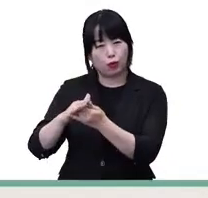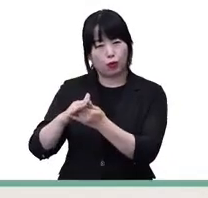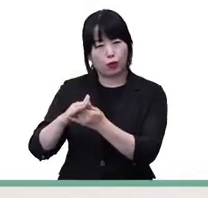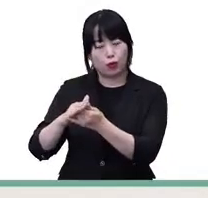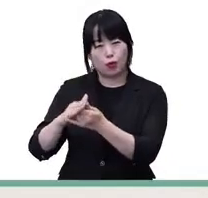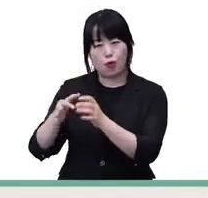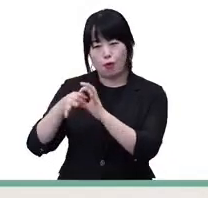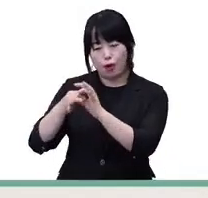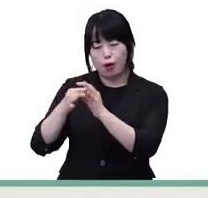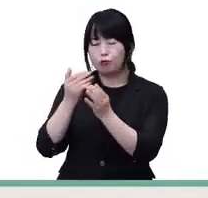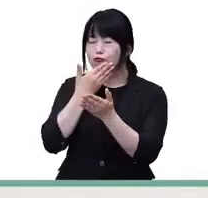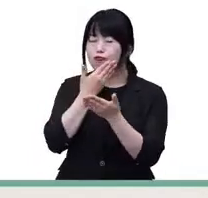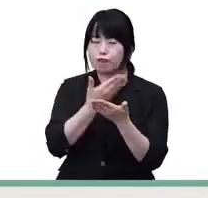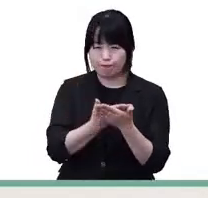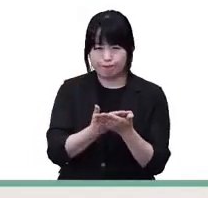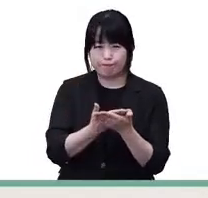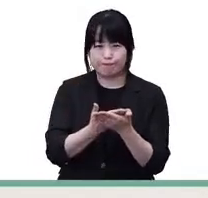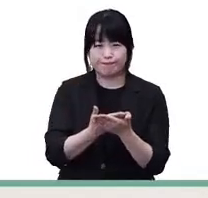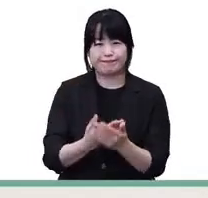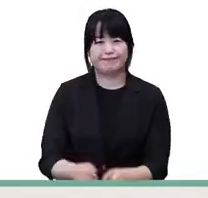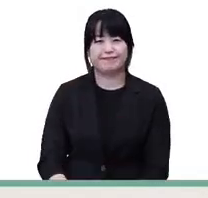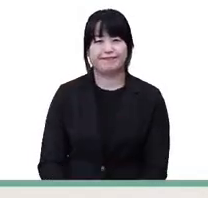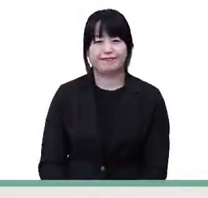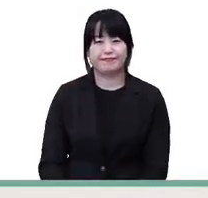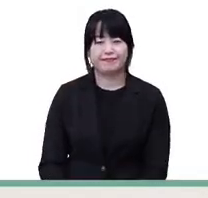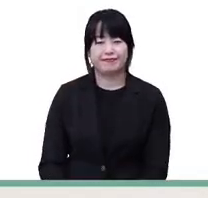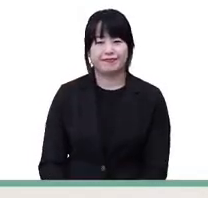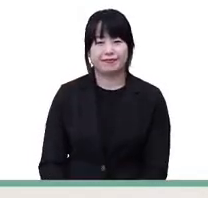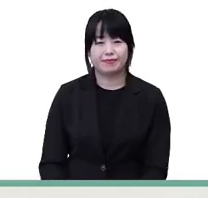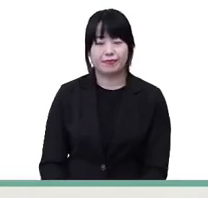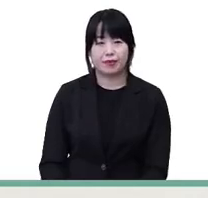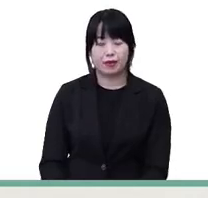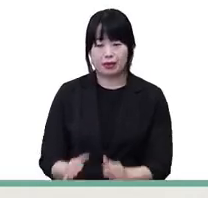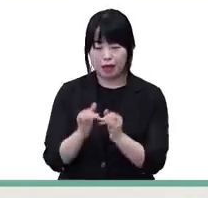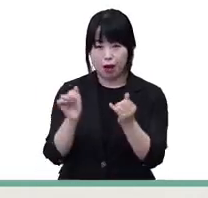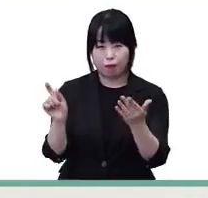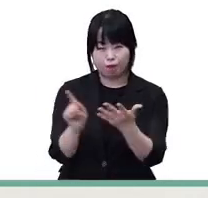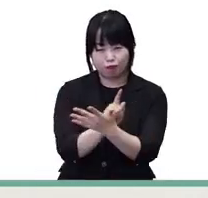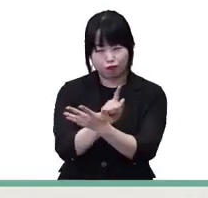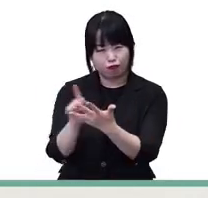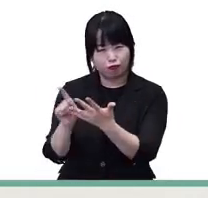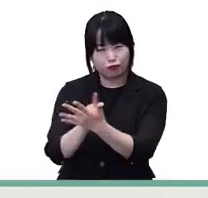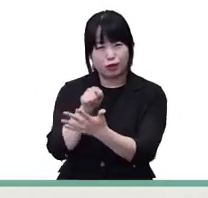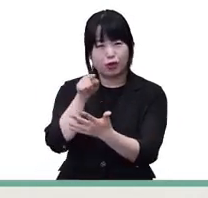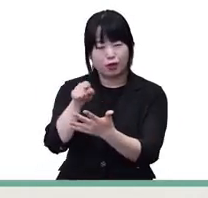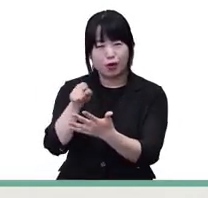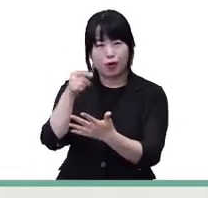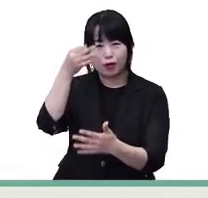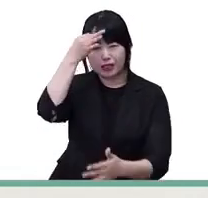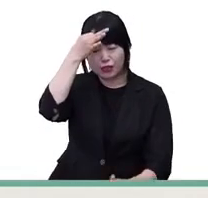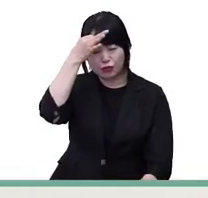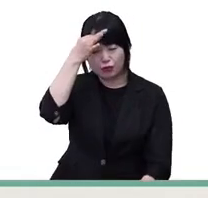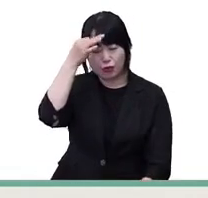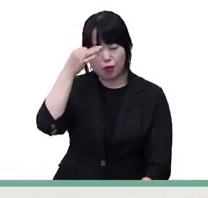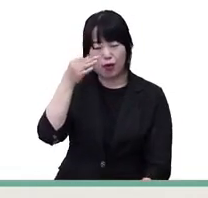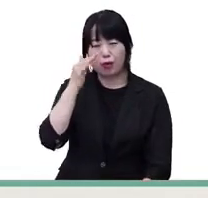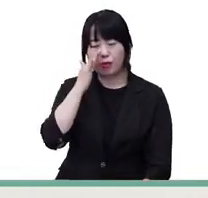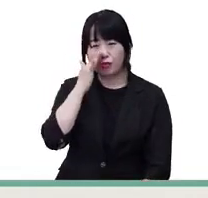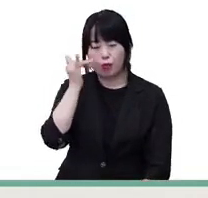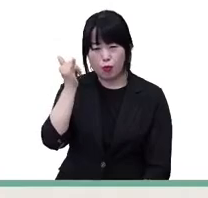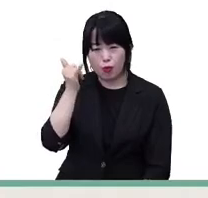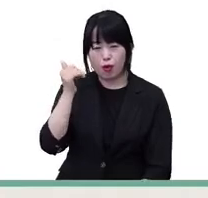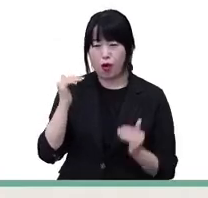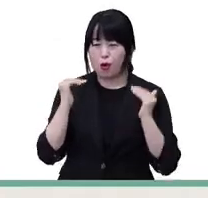때문에 이렇게 열거를 해드렸는데요. 이 대인 관계는 어른들에게도 똑같은 영향을 주는